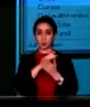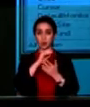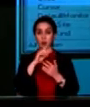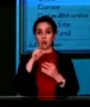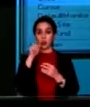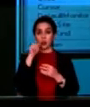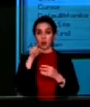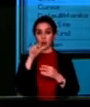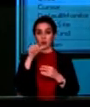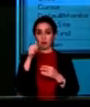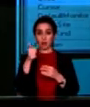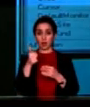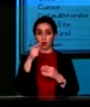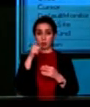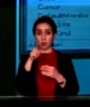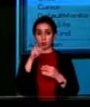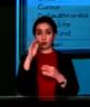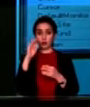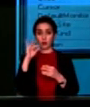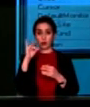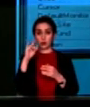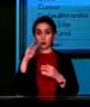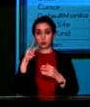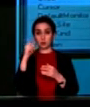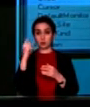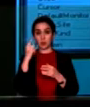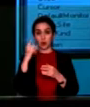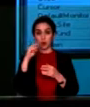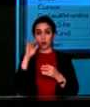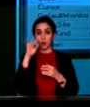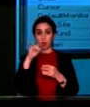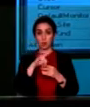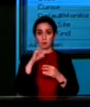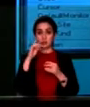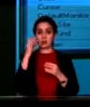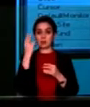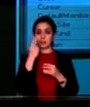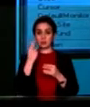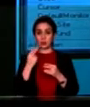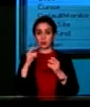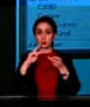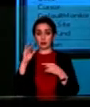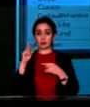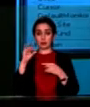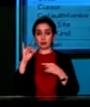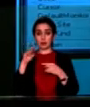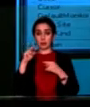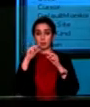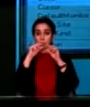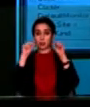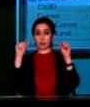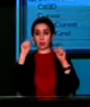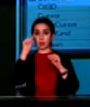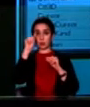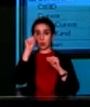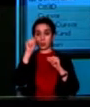Avvalo form 1 oynamizni rangini o'zgartirib olamiz va standart panelidan list box obyektini tugmasini